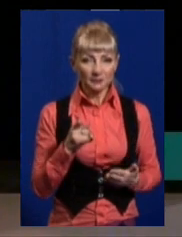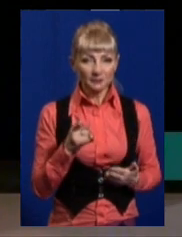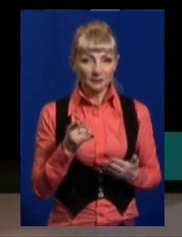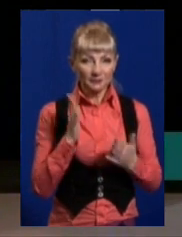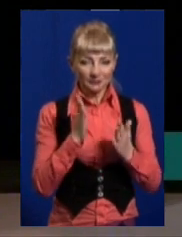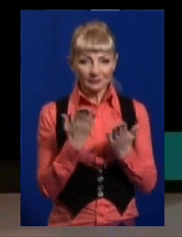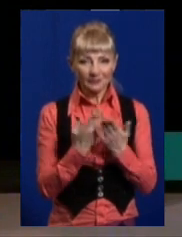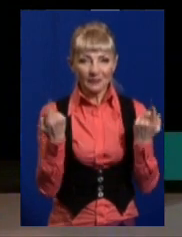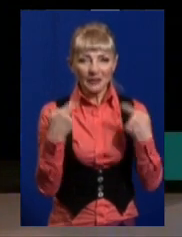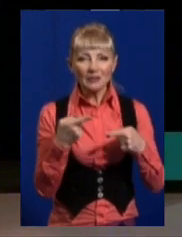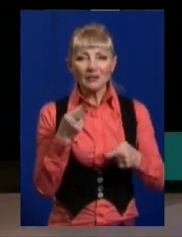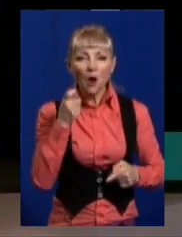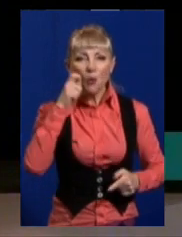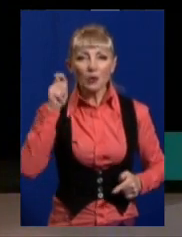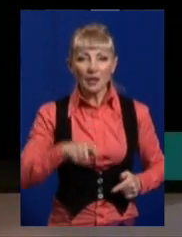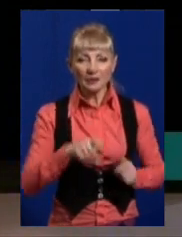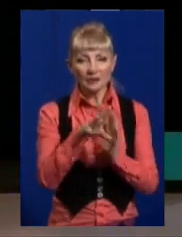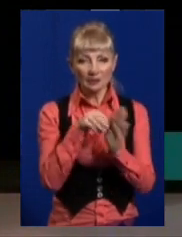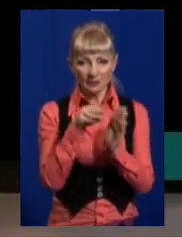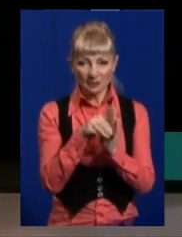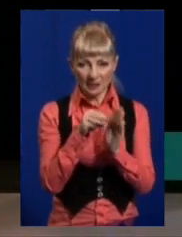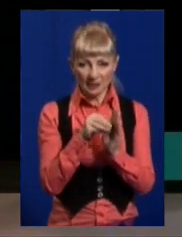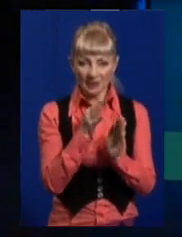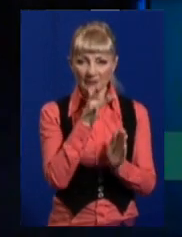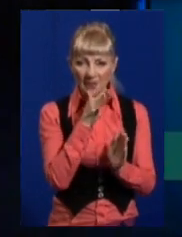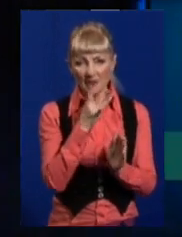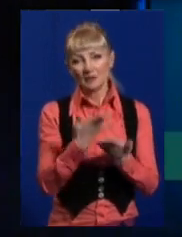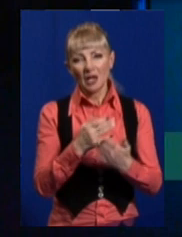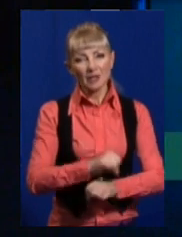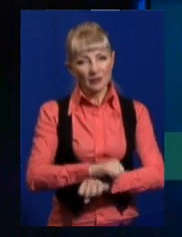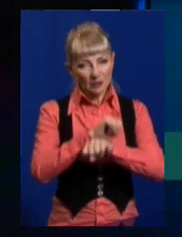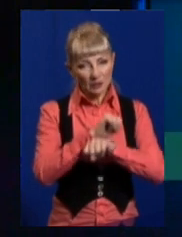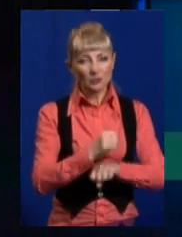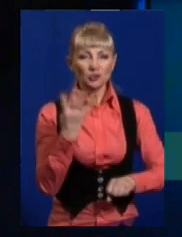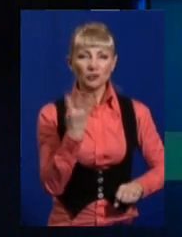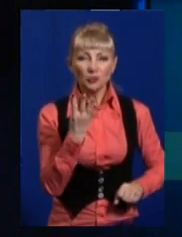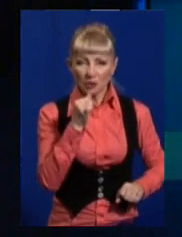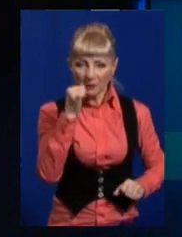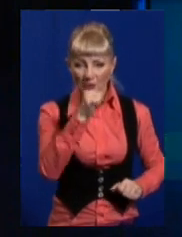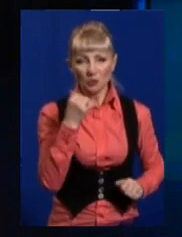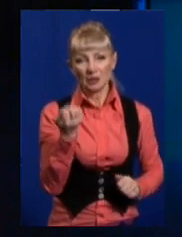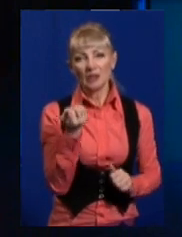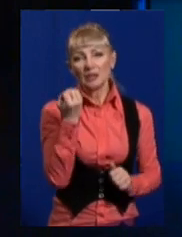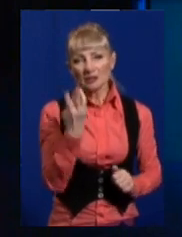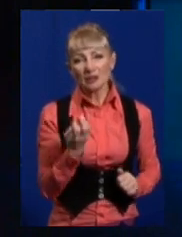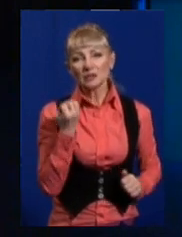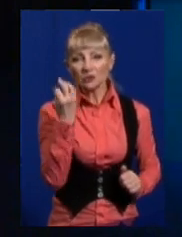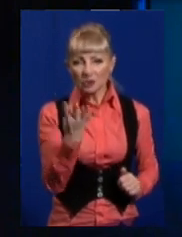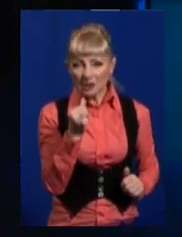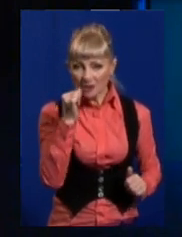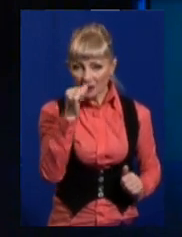дуже критичні для України виборчі цикли або революційні цикли 4-го року, 13-14 рок,